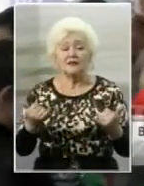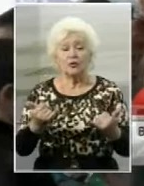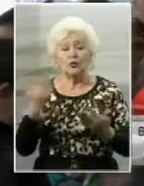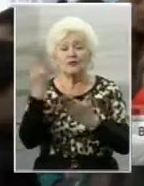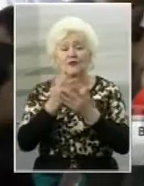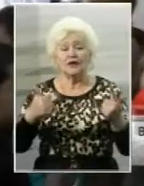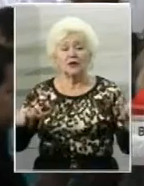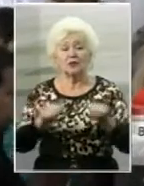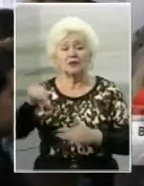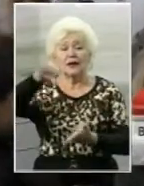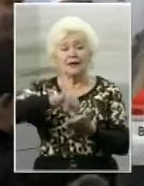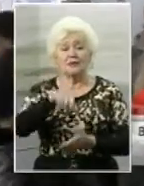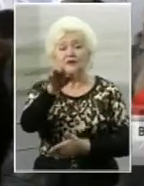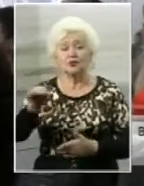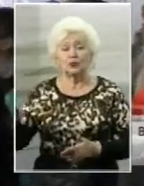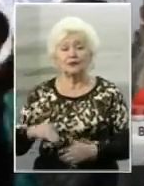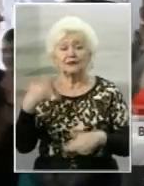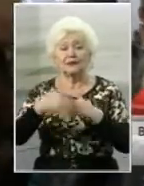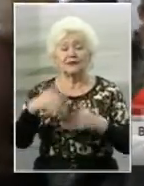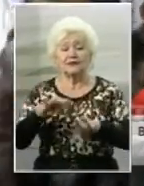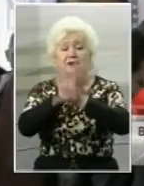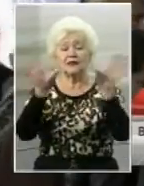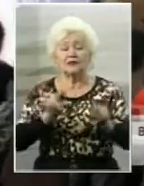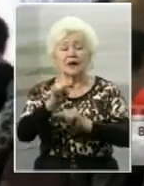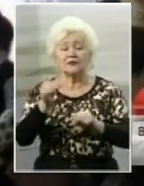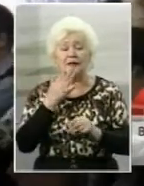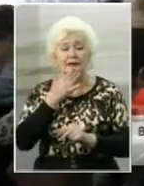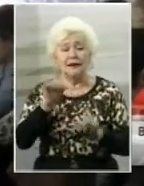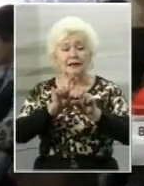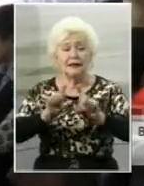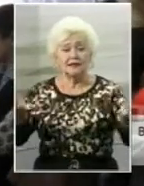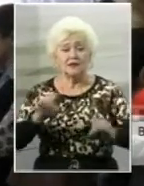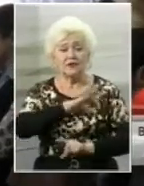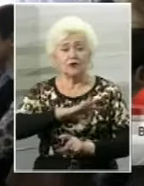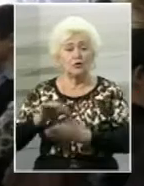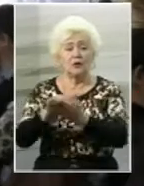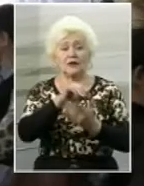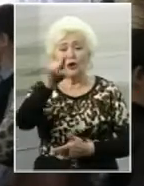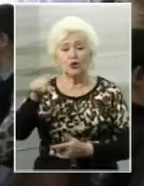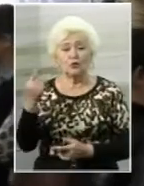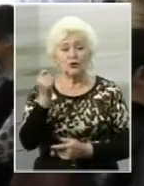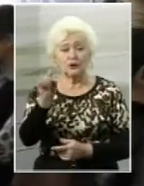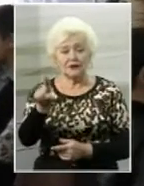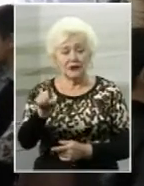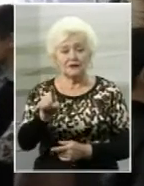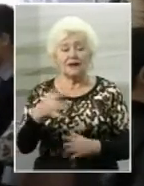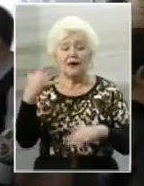залі присутні діти з Херсонського загальноосвітнього навчально-виховного комплексу номер